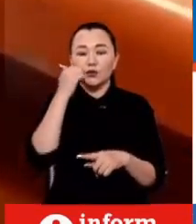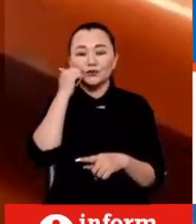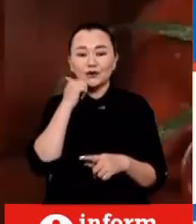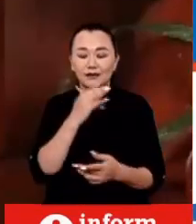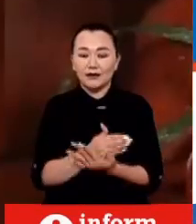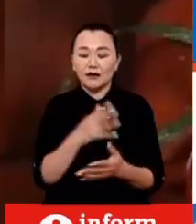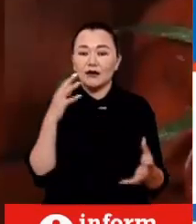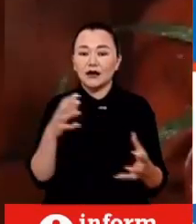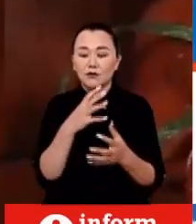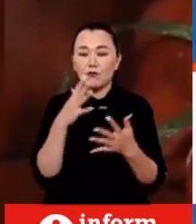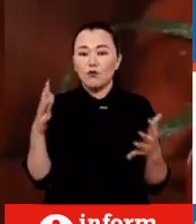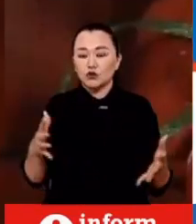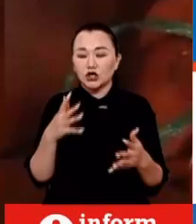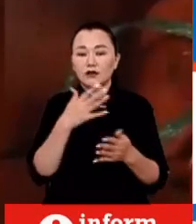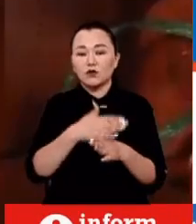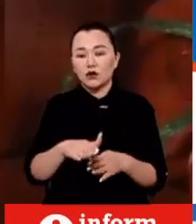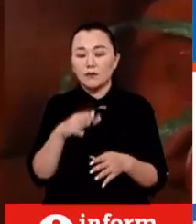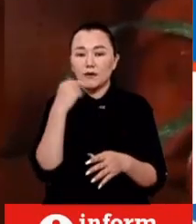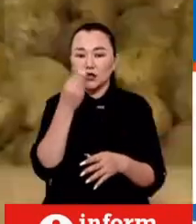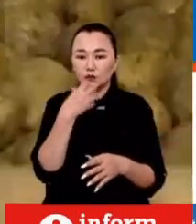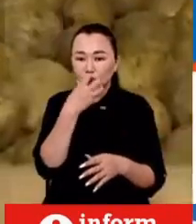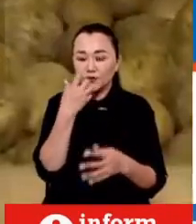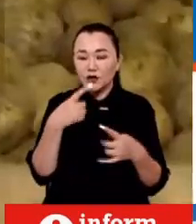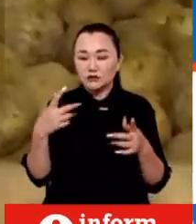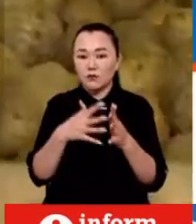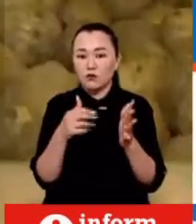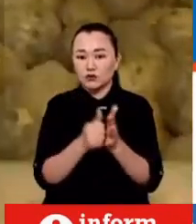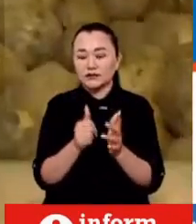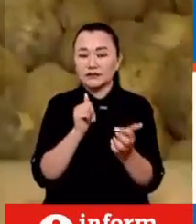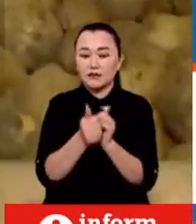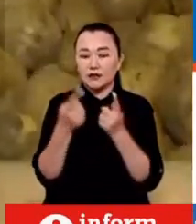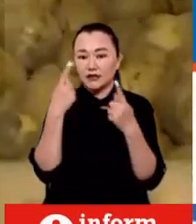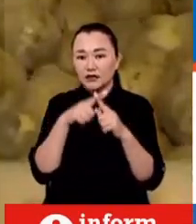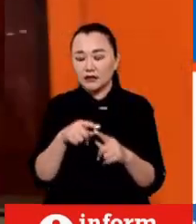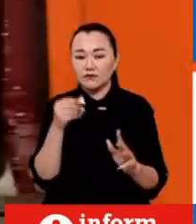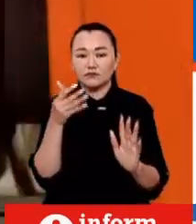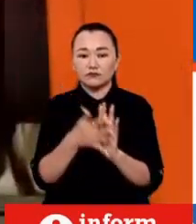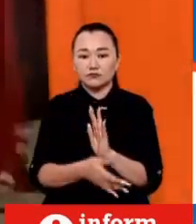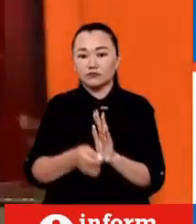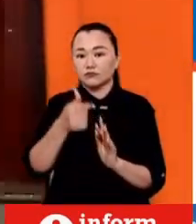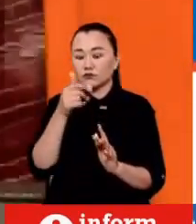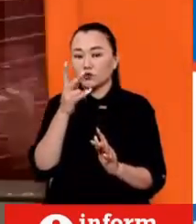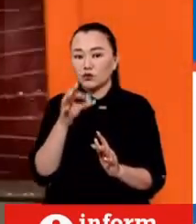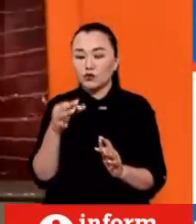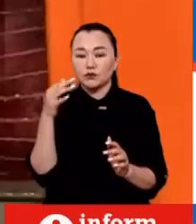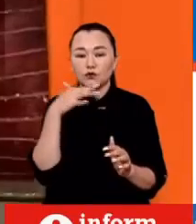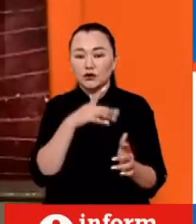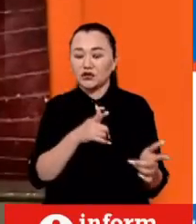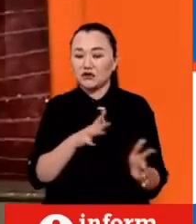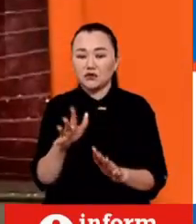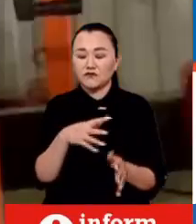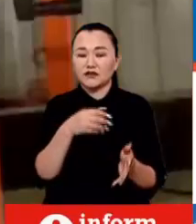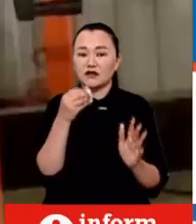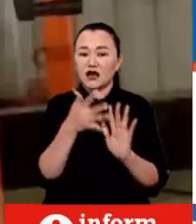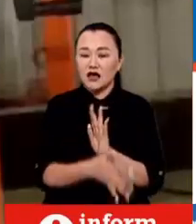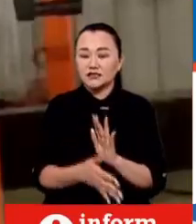При хранении большая доля продукции попросту портится. Замена оборудования влетит владельцам в копеечку, и немногие готовы на это тратиться.